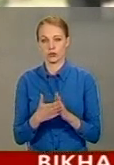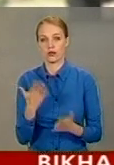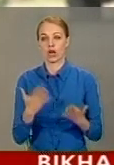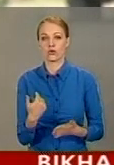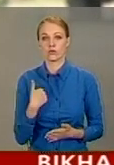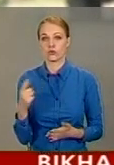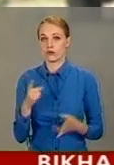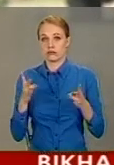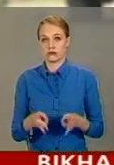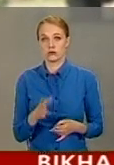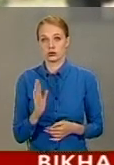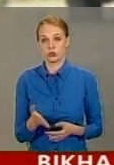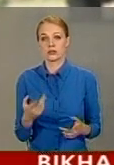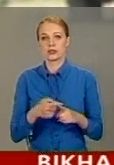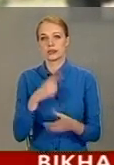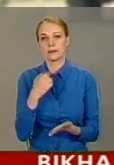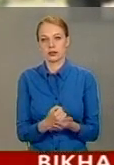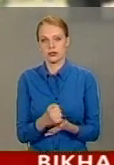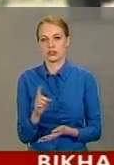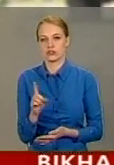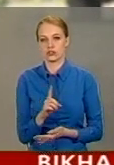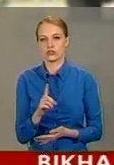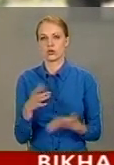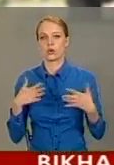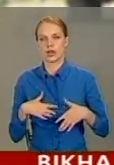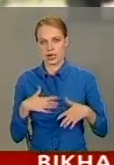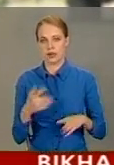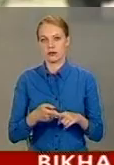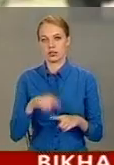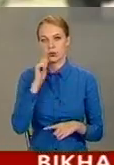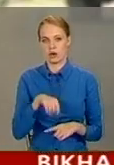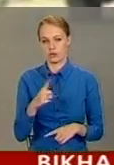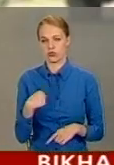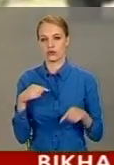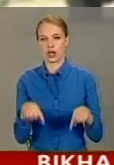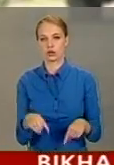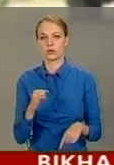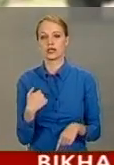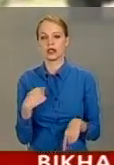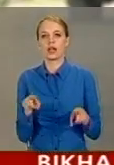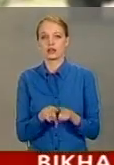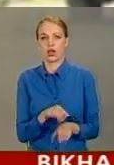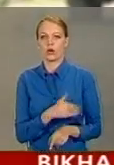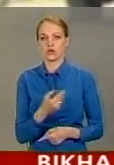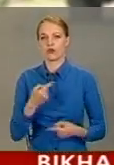якщо зі мною щось станеться, це підтвердження, що Крим – це Україна, бо я тут. І я так хочу